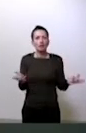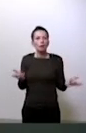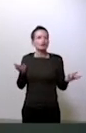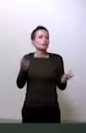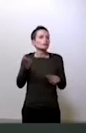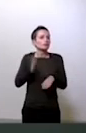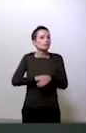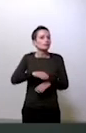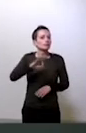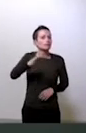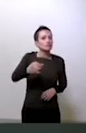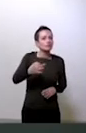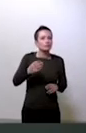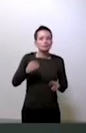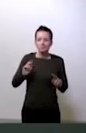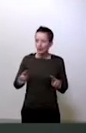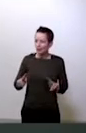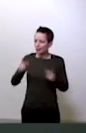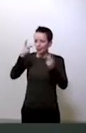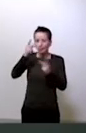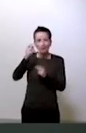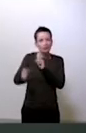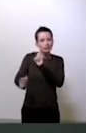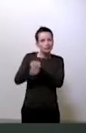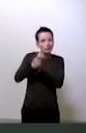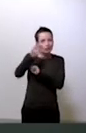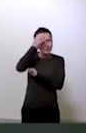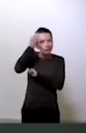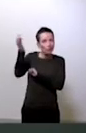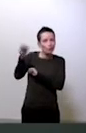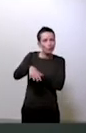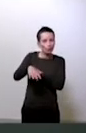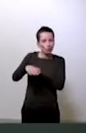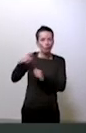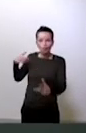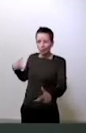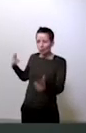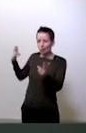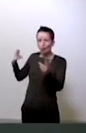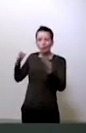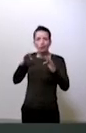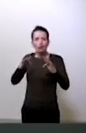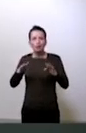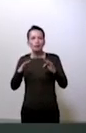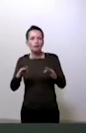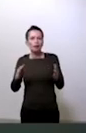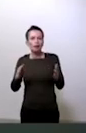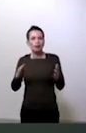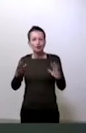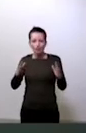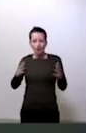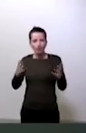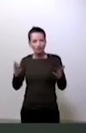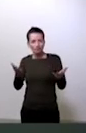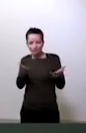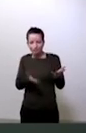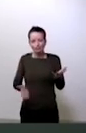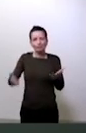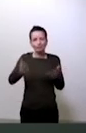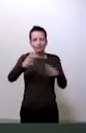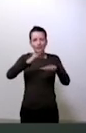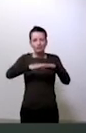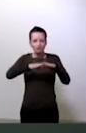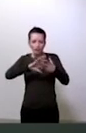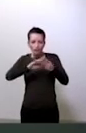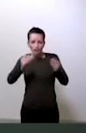effectivement, une dynamique d'innovation dans les capacités à faire vivre ces différentes